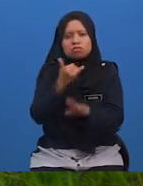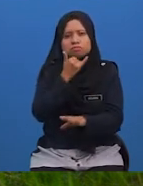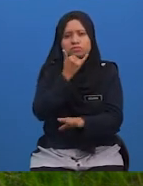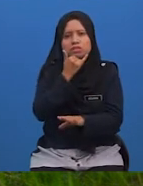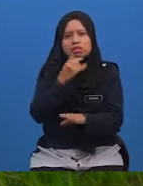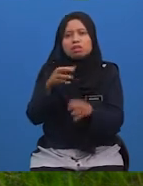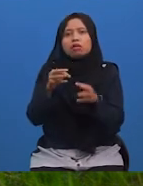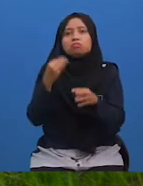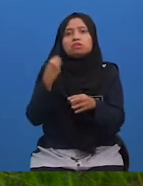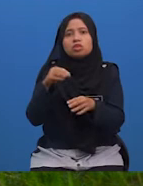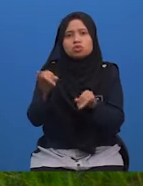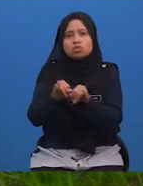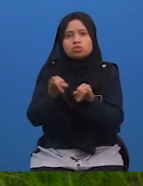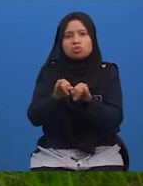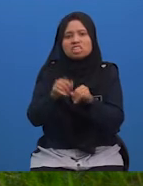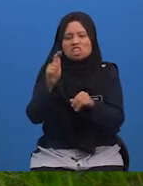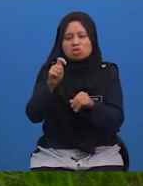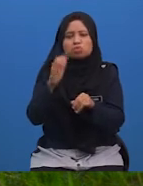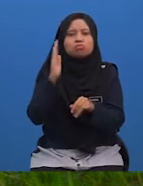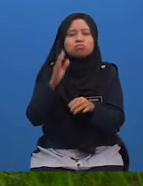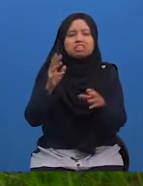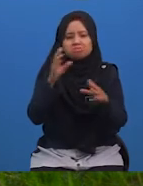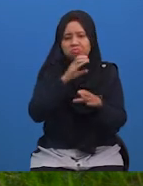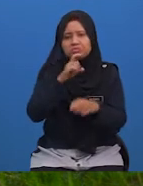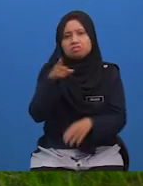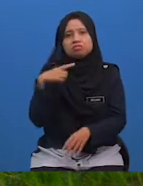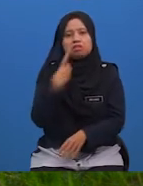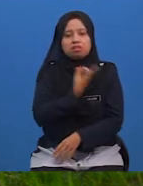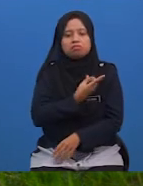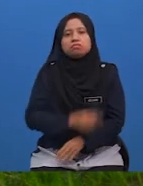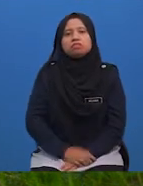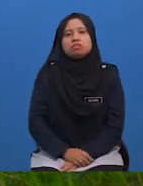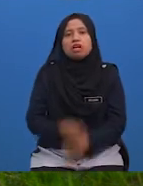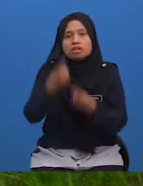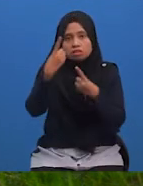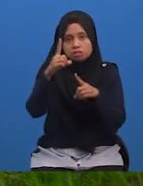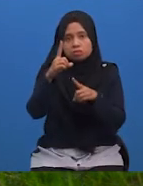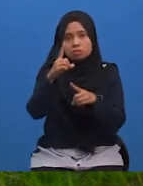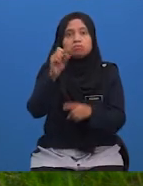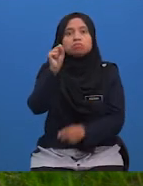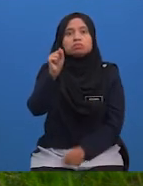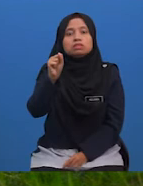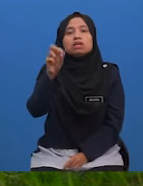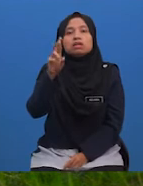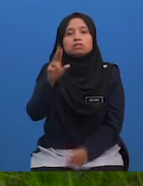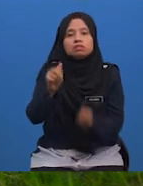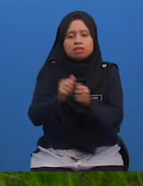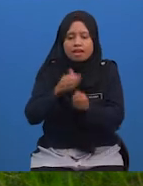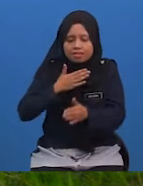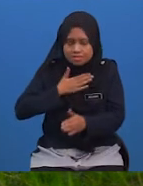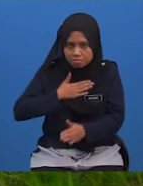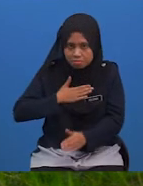Mereka juga tentu akan mencari kami. Jawab Sang Ranggi dengan penuh